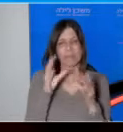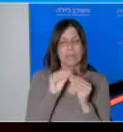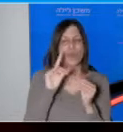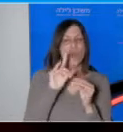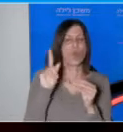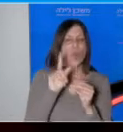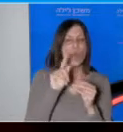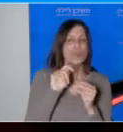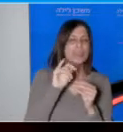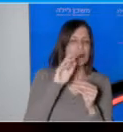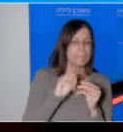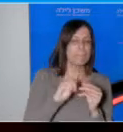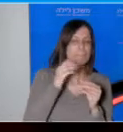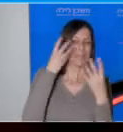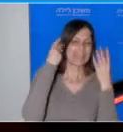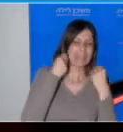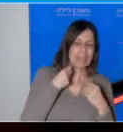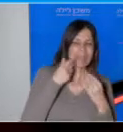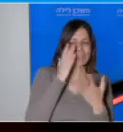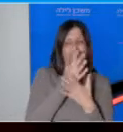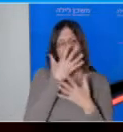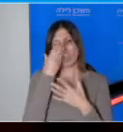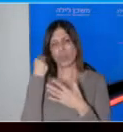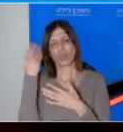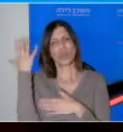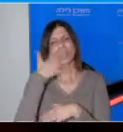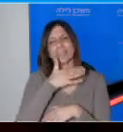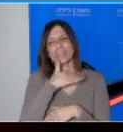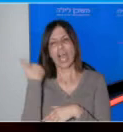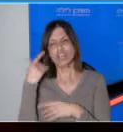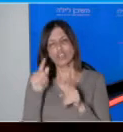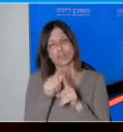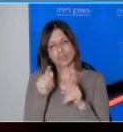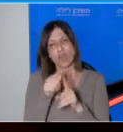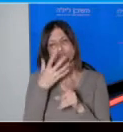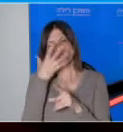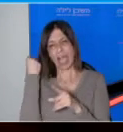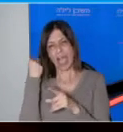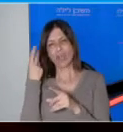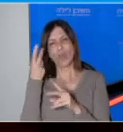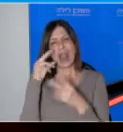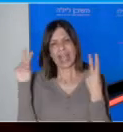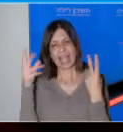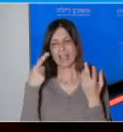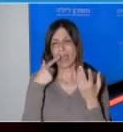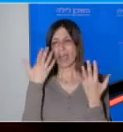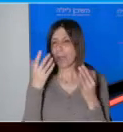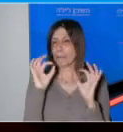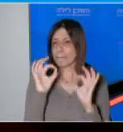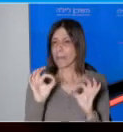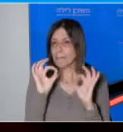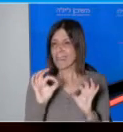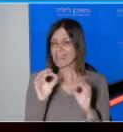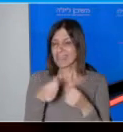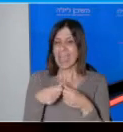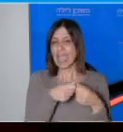בתימן, וכבר שכחנו את דאש כמו שכבר שכחנו לגמרי את אל-קאידה. וכמה באמת הארגון